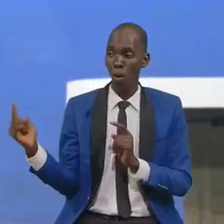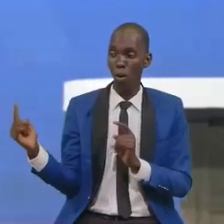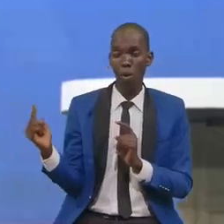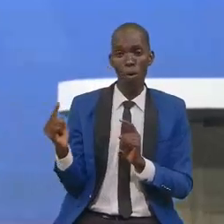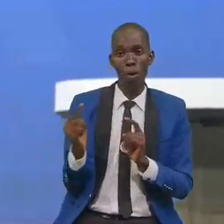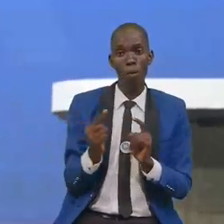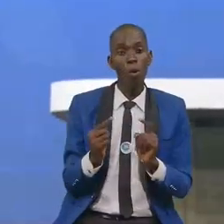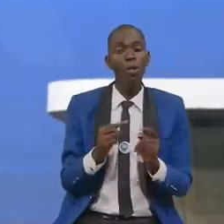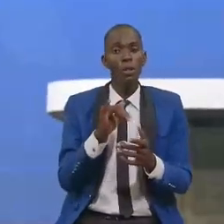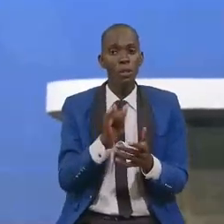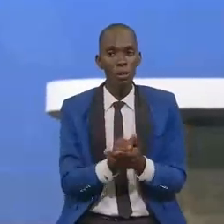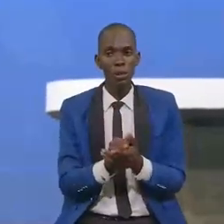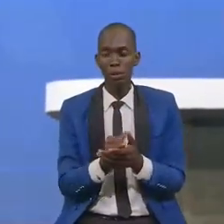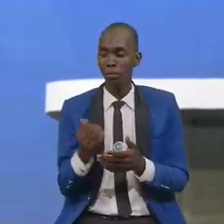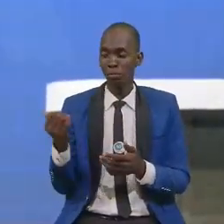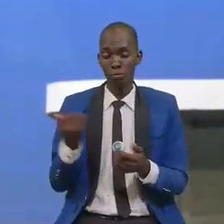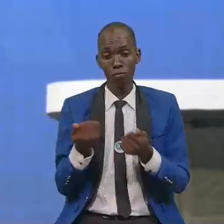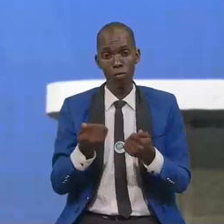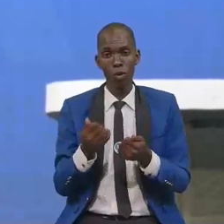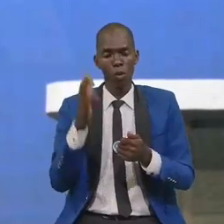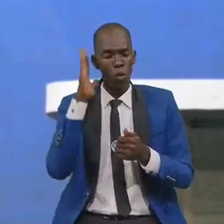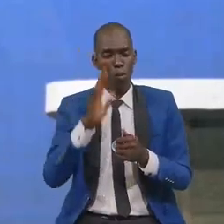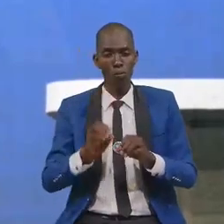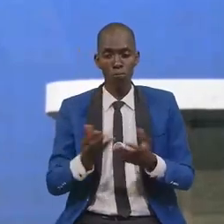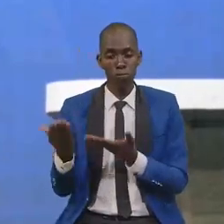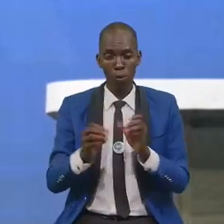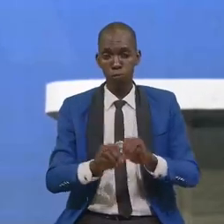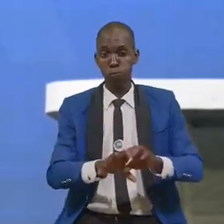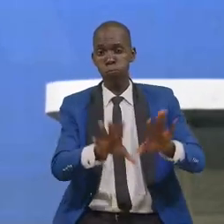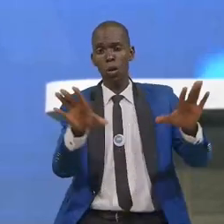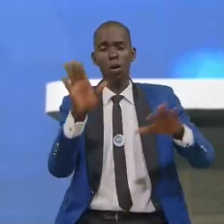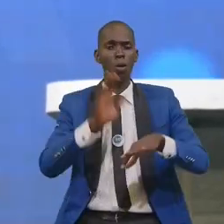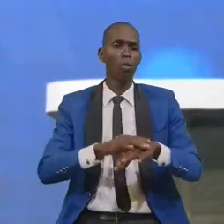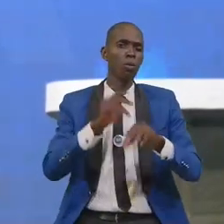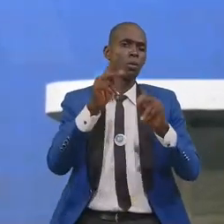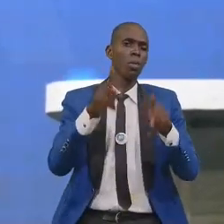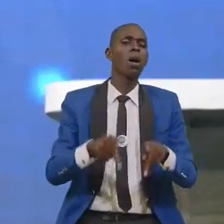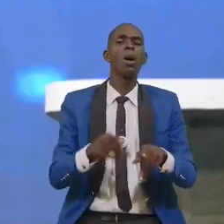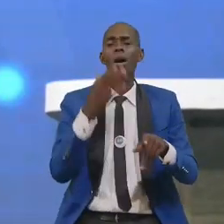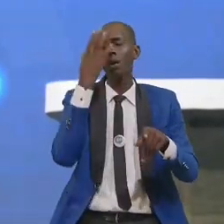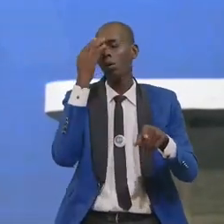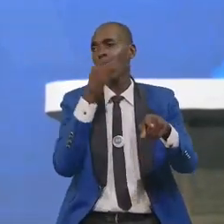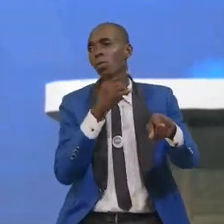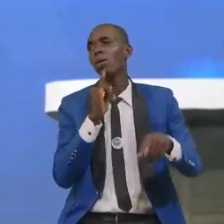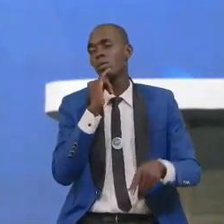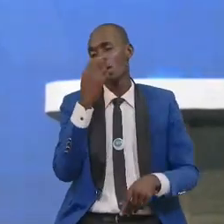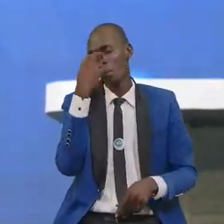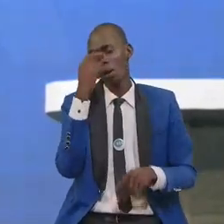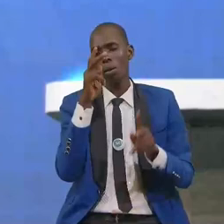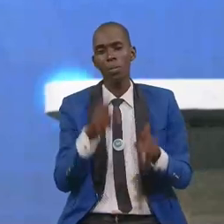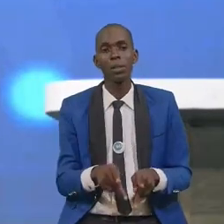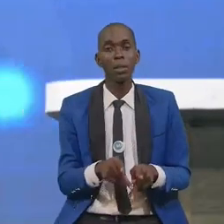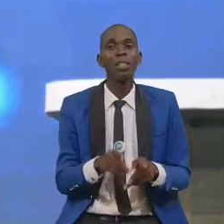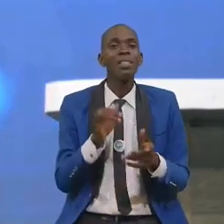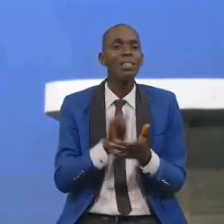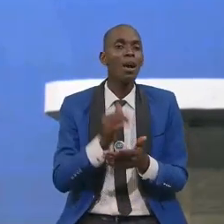le véhicule va lancer la lumière pour savoir que tu es là l'aveugle c'était